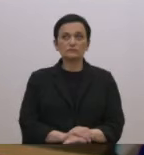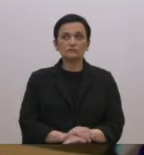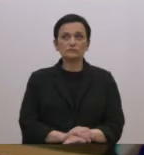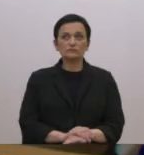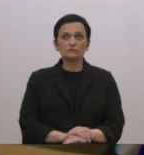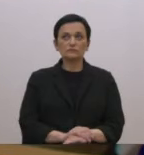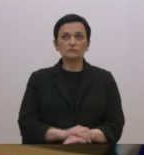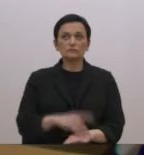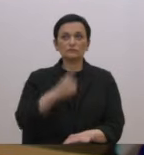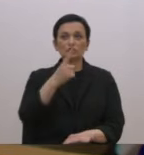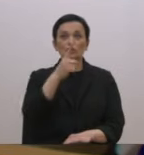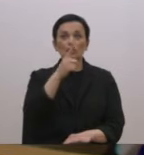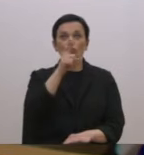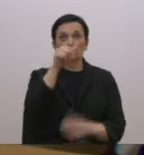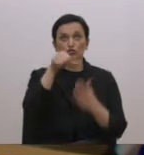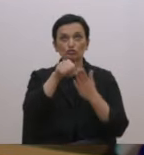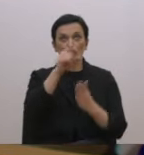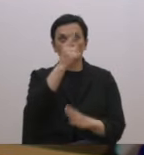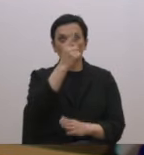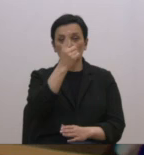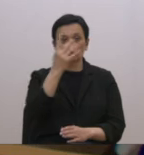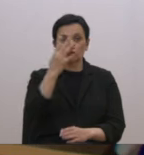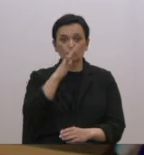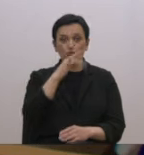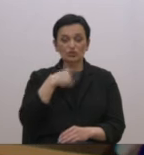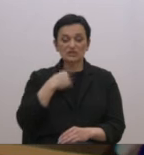Tu čertit, čo sa uberi sa da